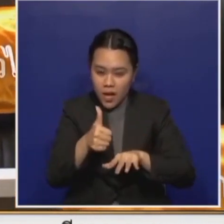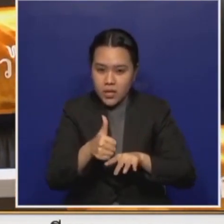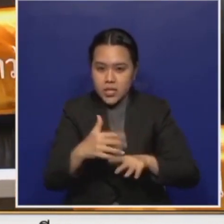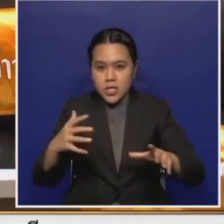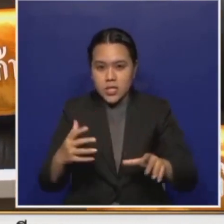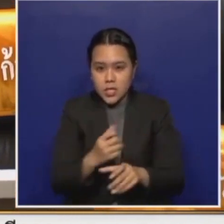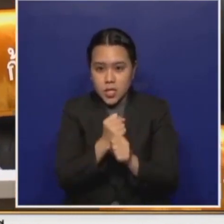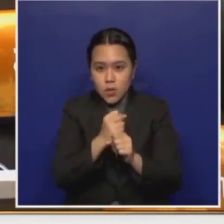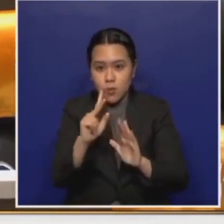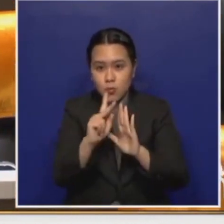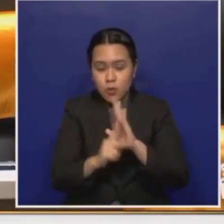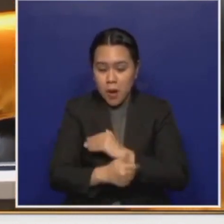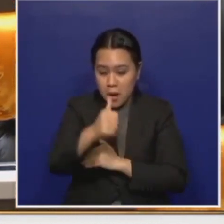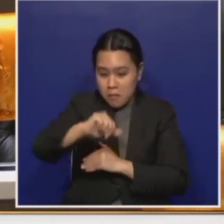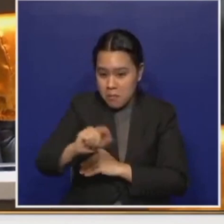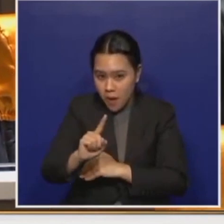EDications